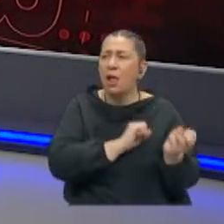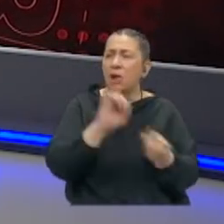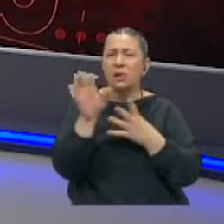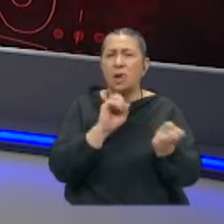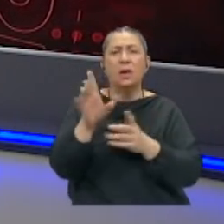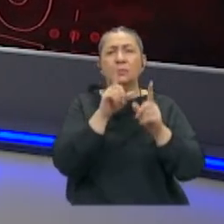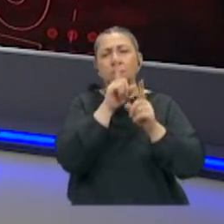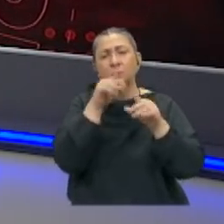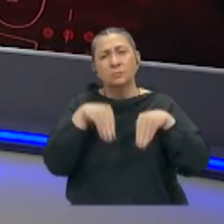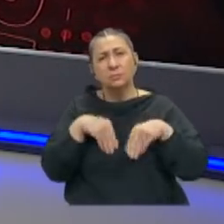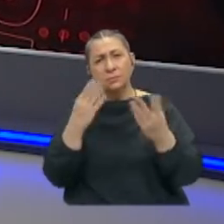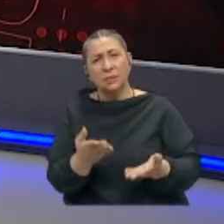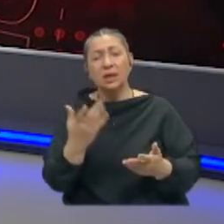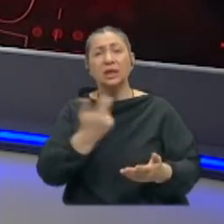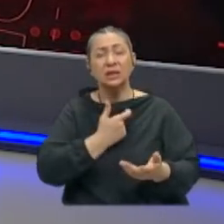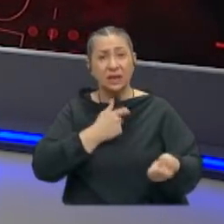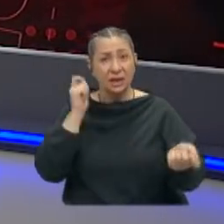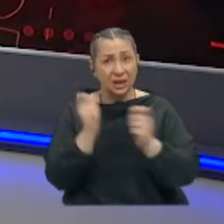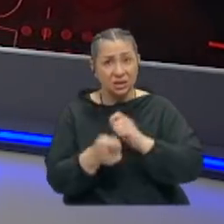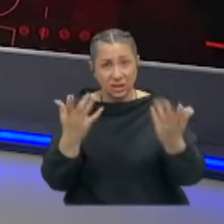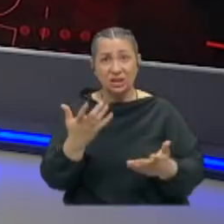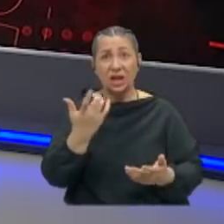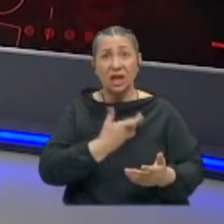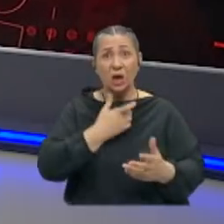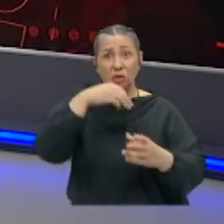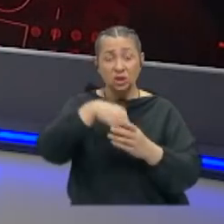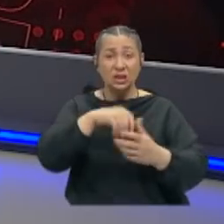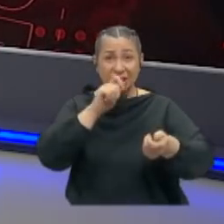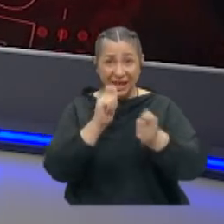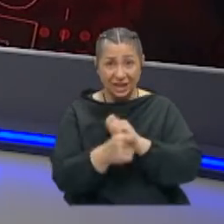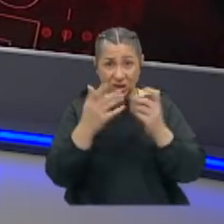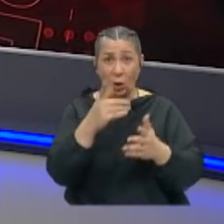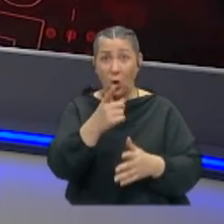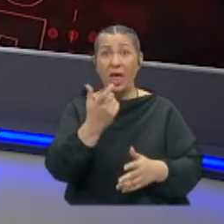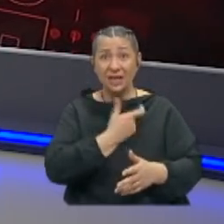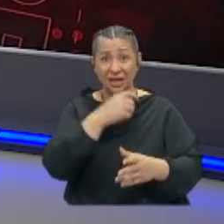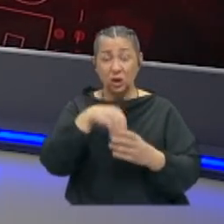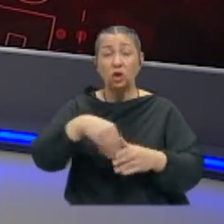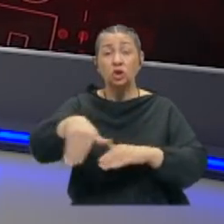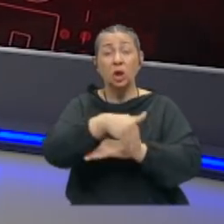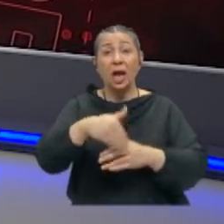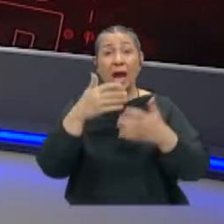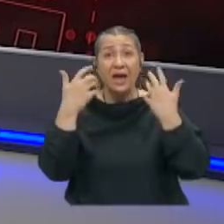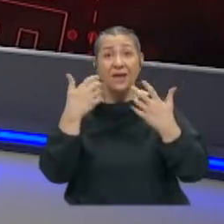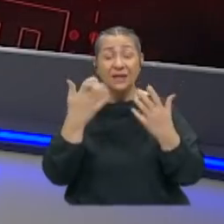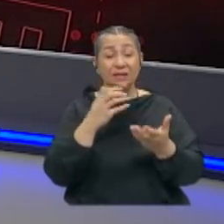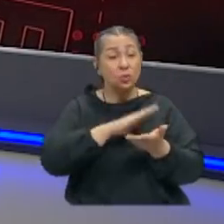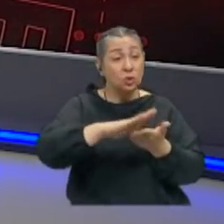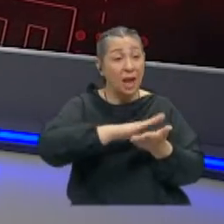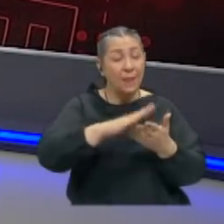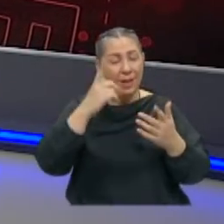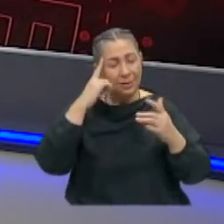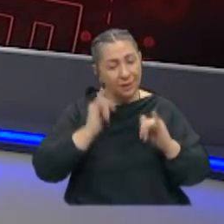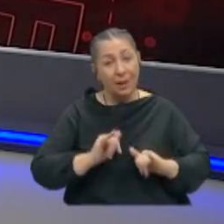göz yumuyorsunuz. Yasa değiştirdiğiniz kanunda, değiştirdiğiniz o yasada sokak hayvanları rehabilite için